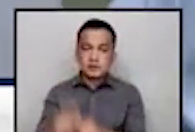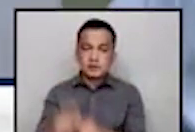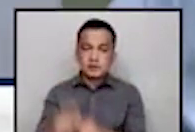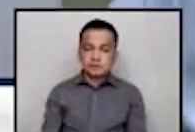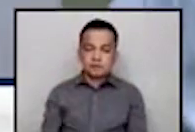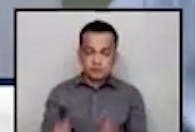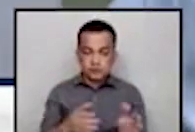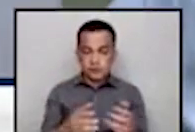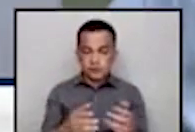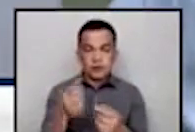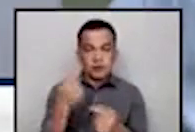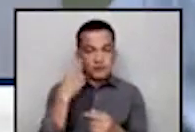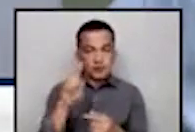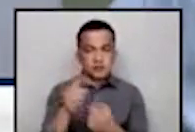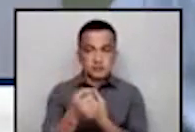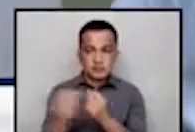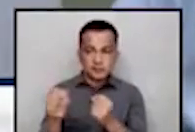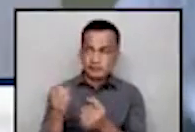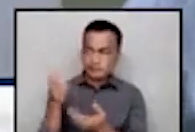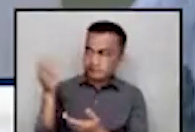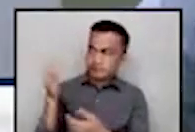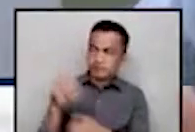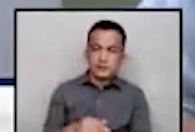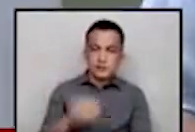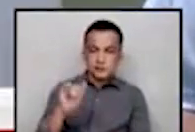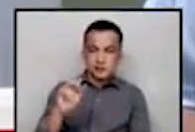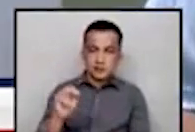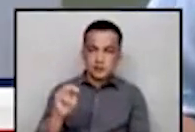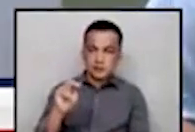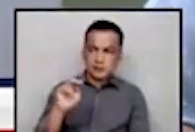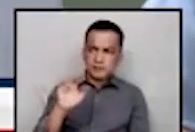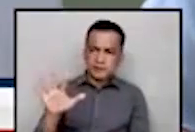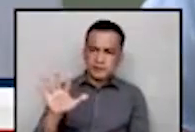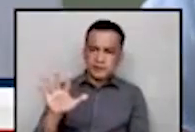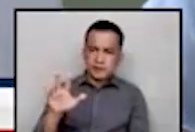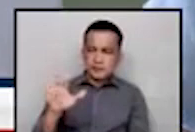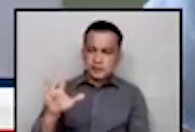by January 5 at 3 PM,